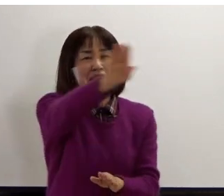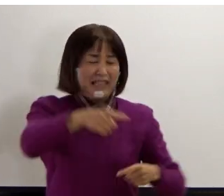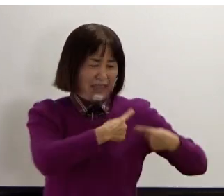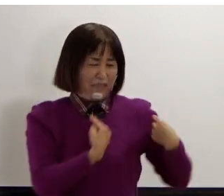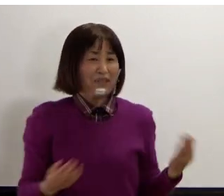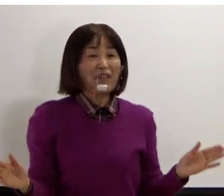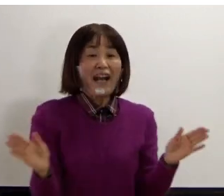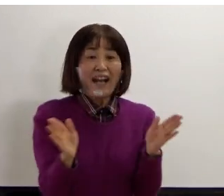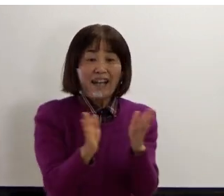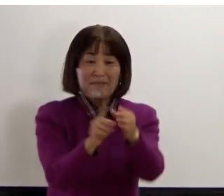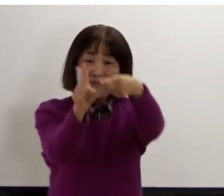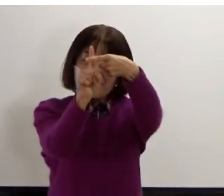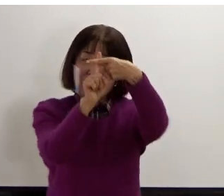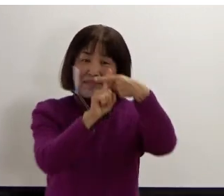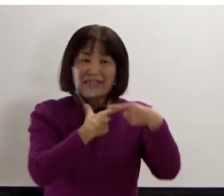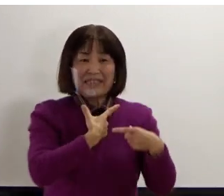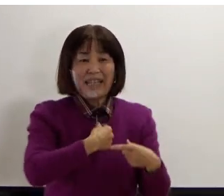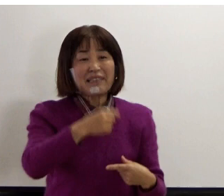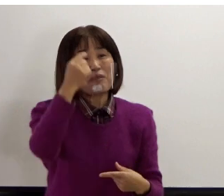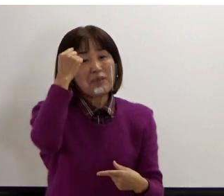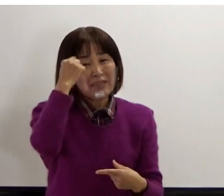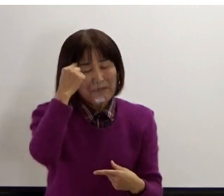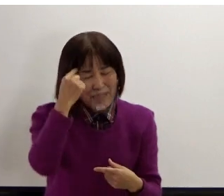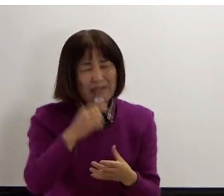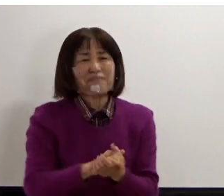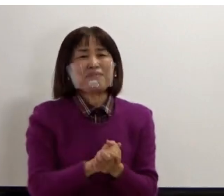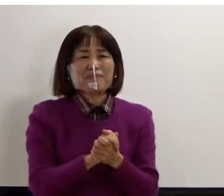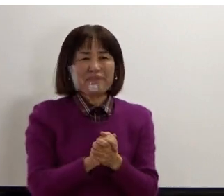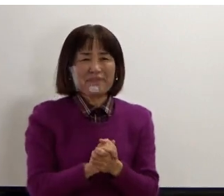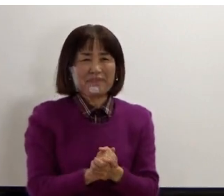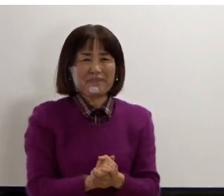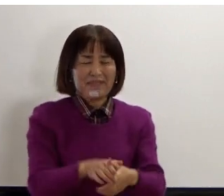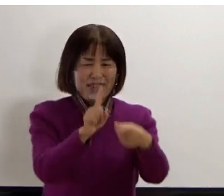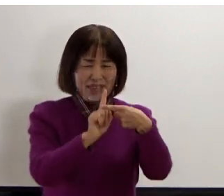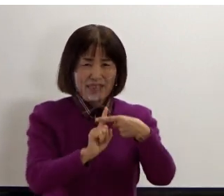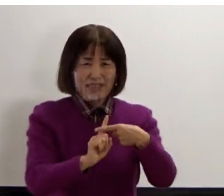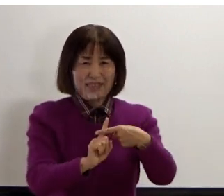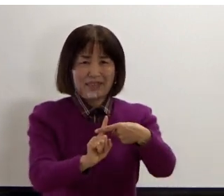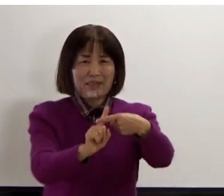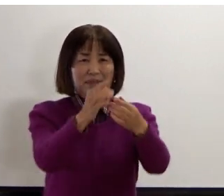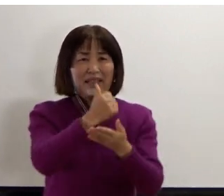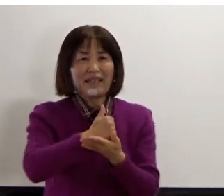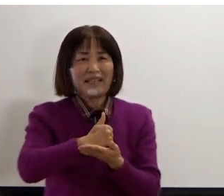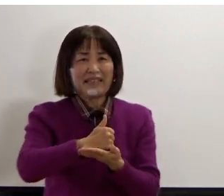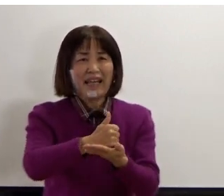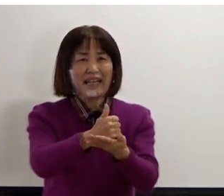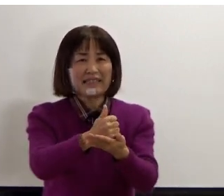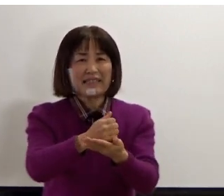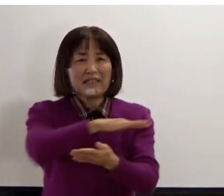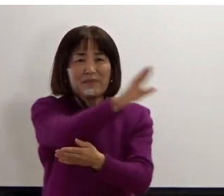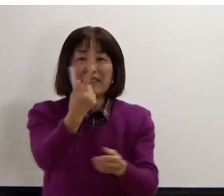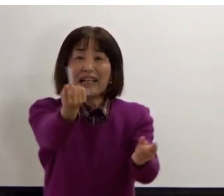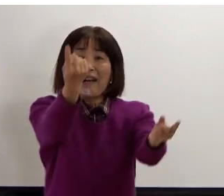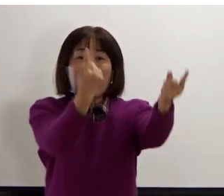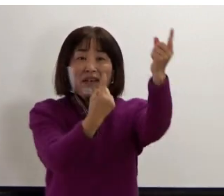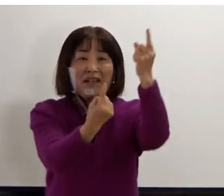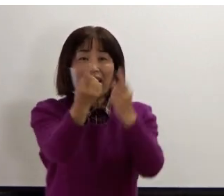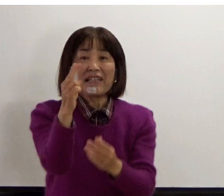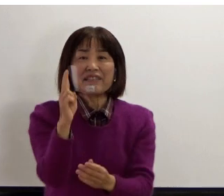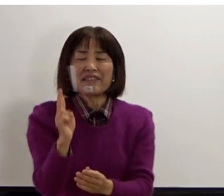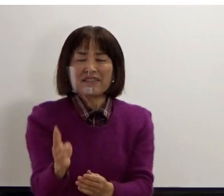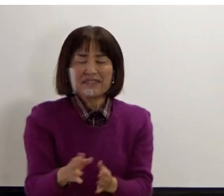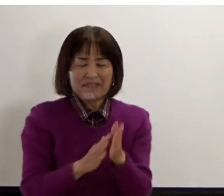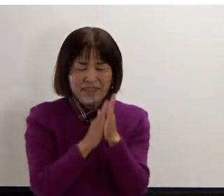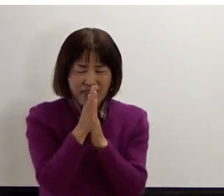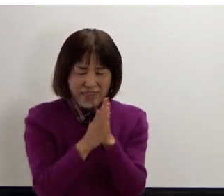から、このクリスマスの礼拝が街道で守られるように、残念ながら今年はいつもや